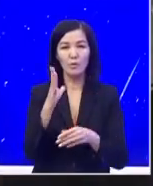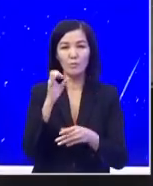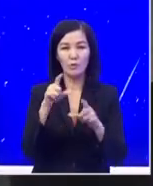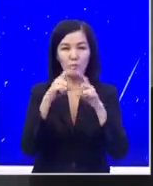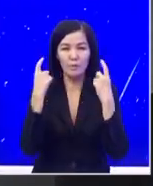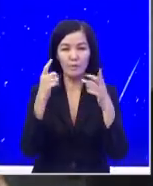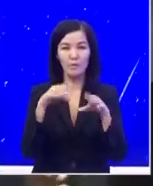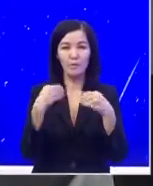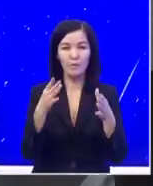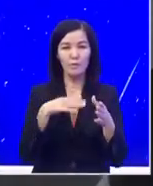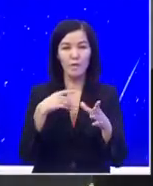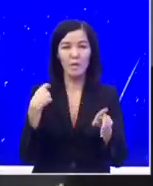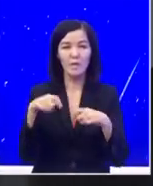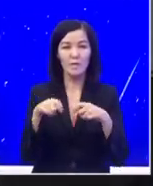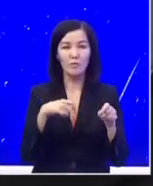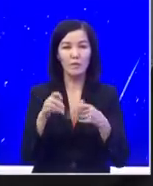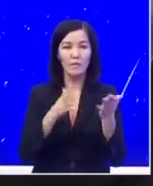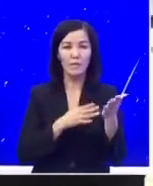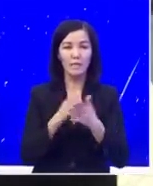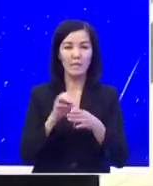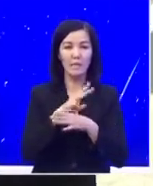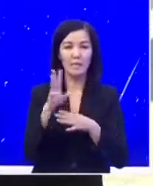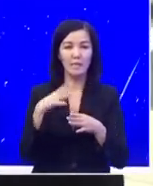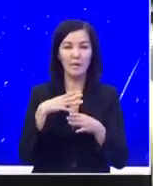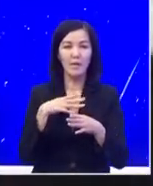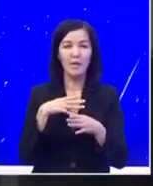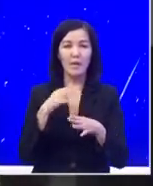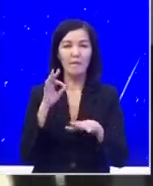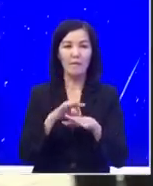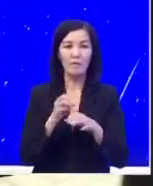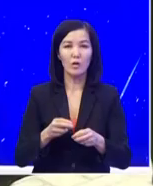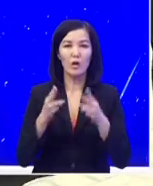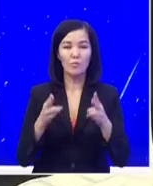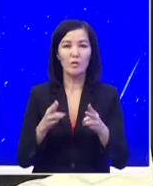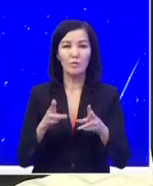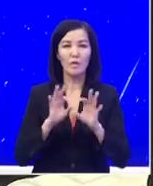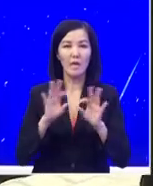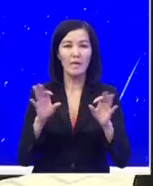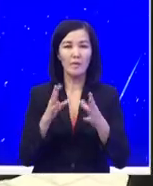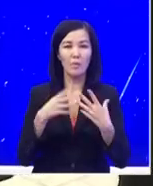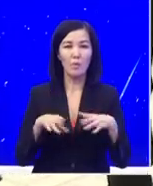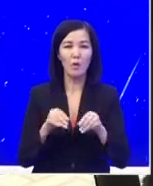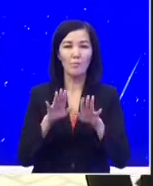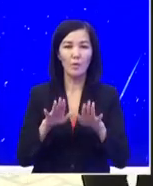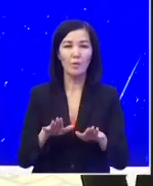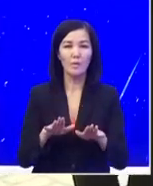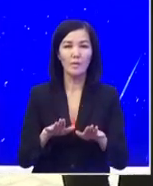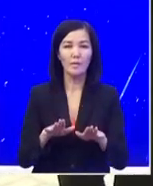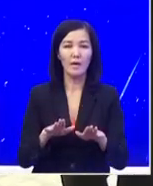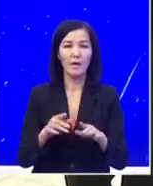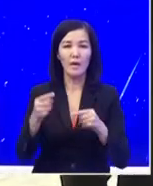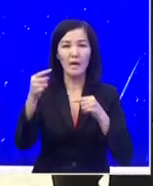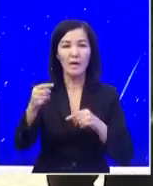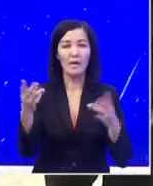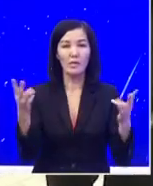500 бетперде үлестірді. Сауда-саттық саласындағыларды қамтыды. Оларға вирустың қауіптілігі туралы айтып, қоғамдық орындарда